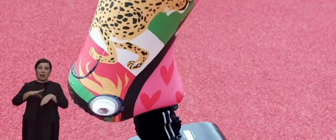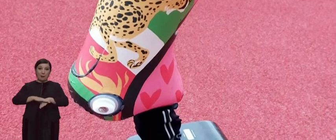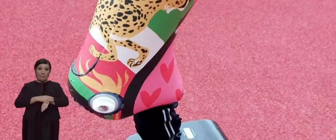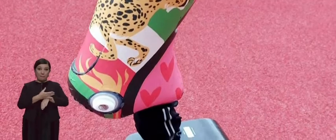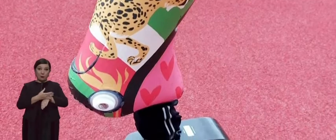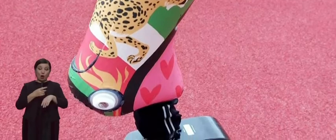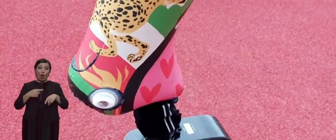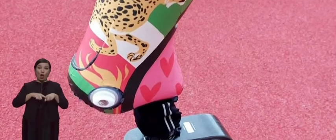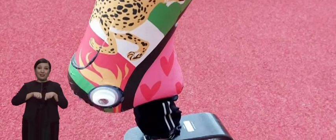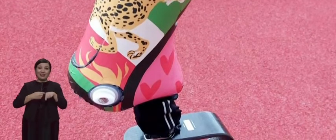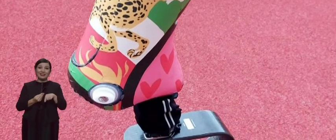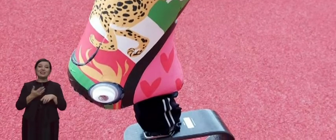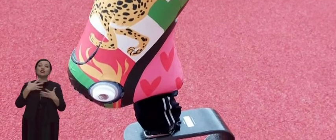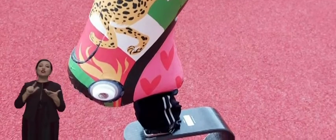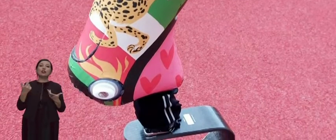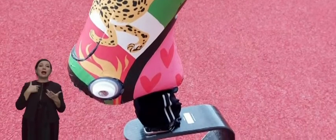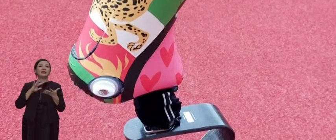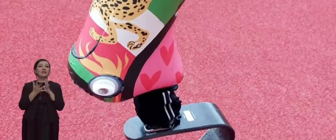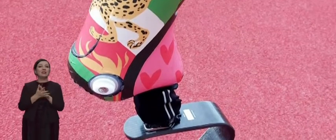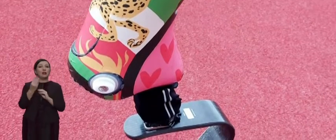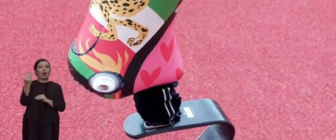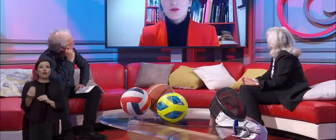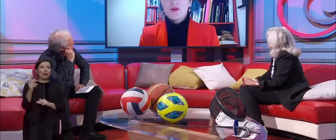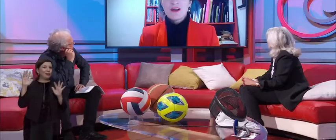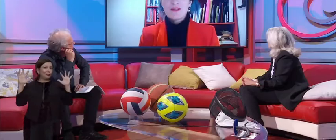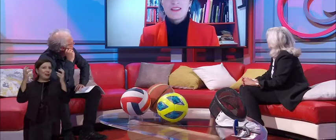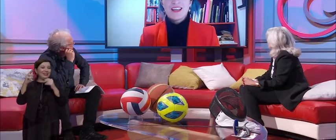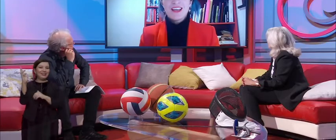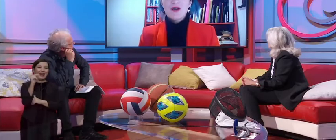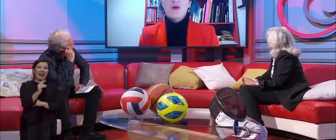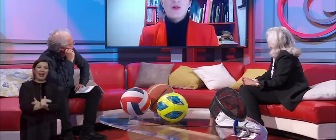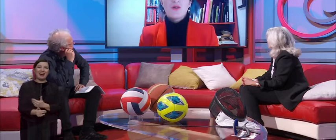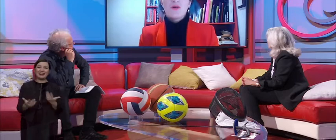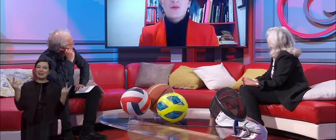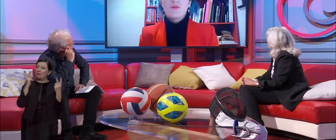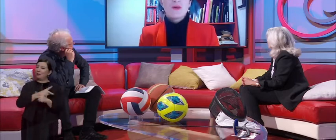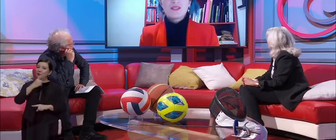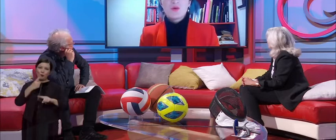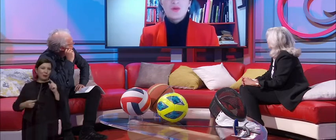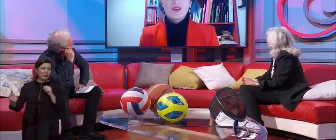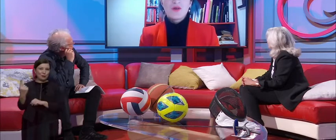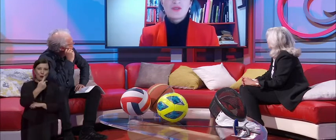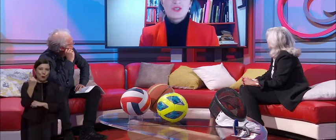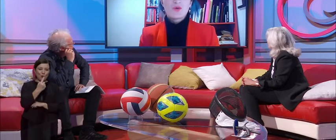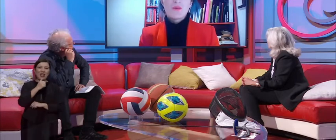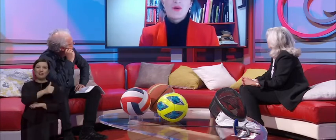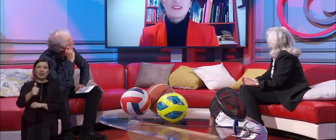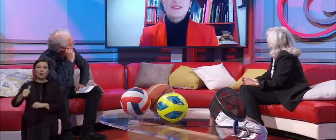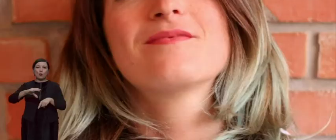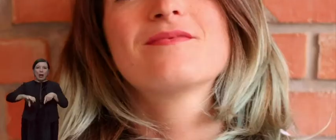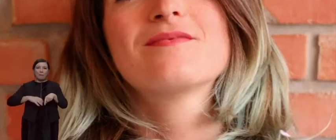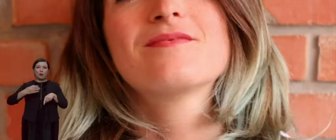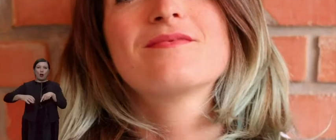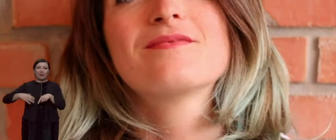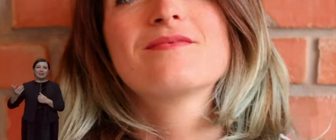protesi e infatti è diventato un oggetto d'arte è diventato veramente un pezzo unico ciascuna protesi.